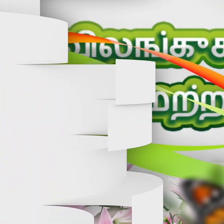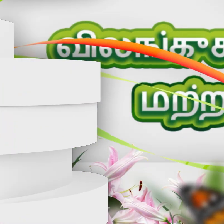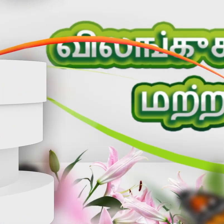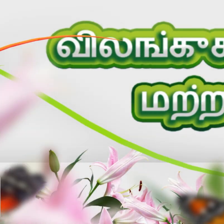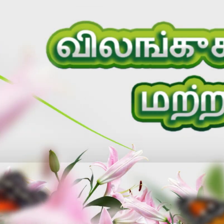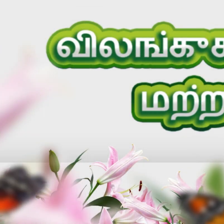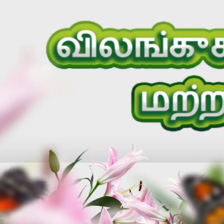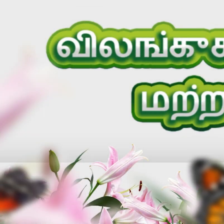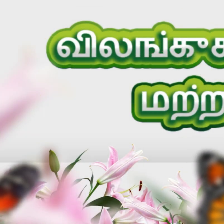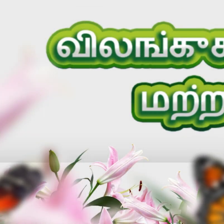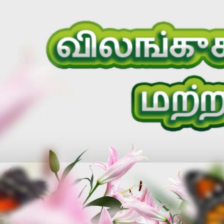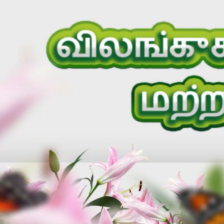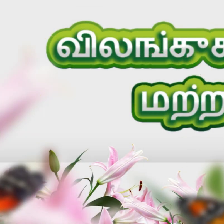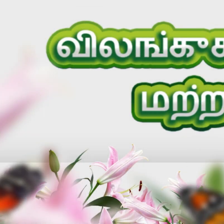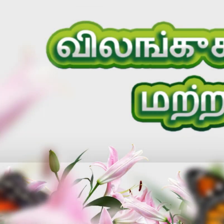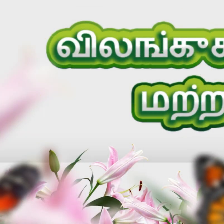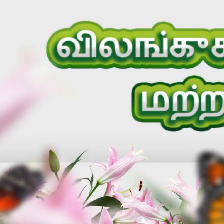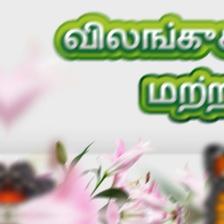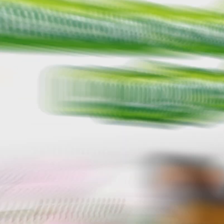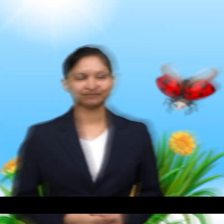நம்மை சுற்றியுள்ள விலங்குகள்.